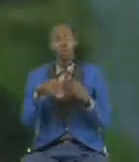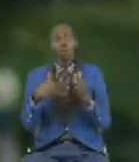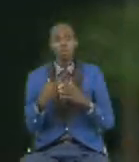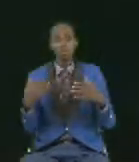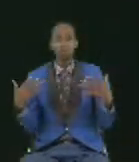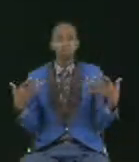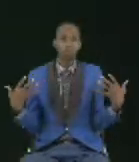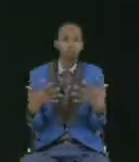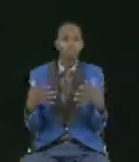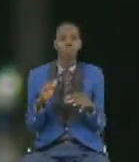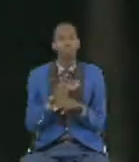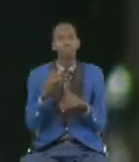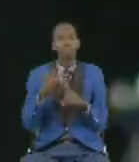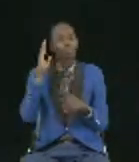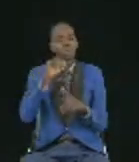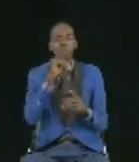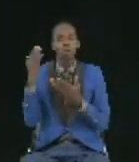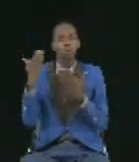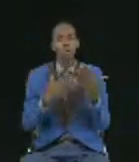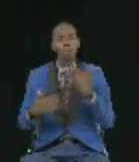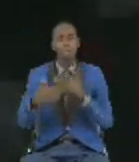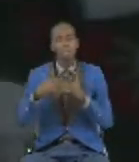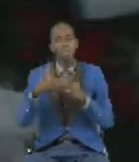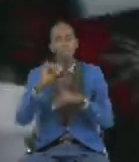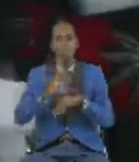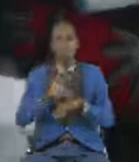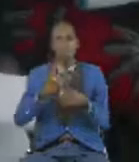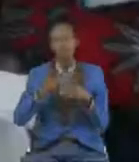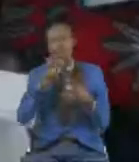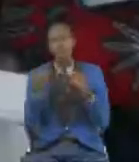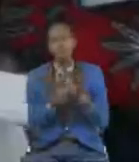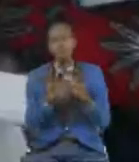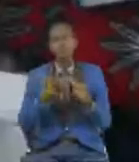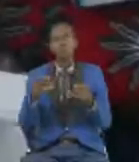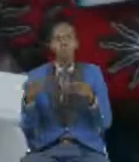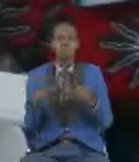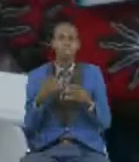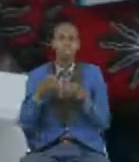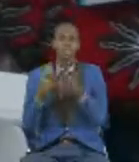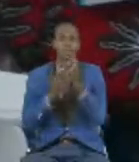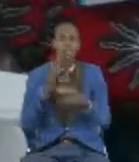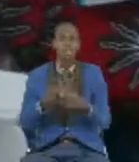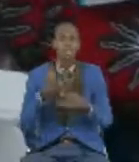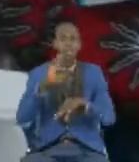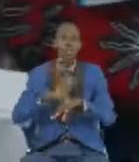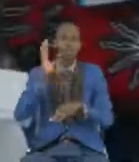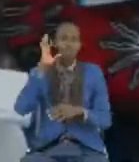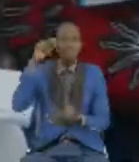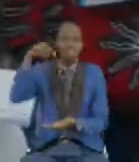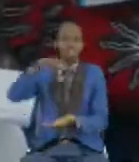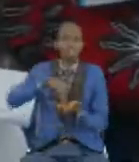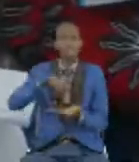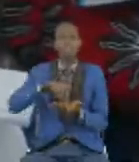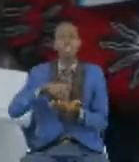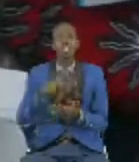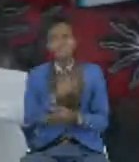ne renvoie pas l'Église dans leur chambre. L'Église va se lever et